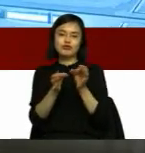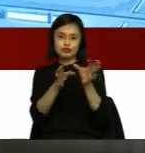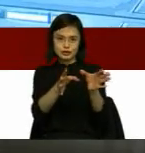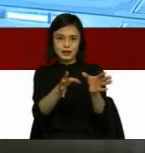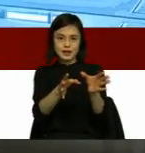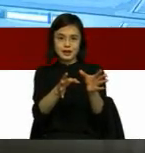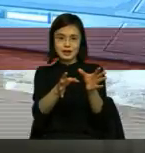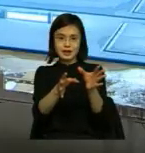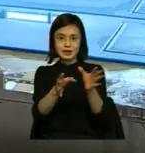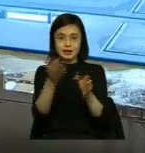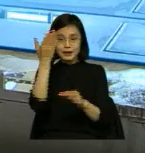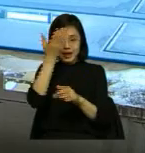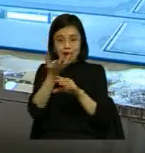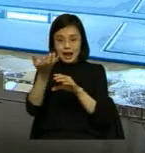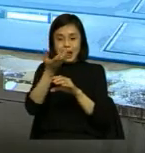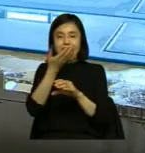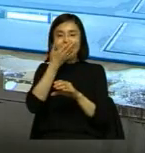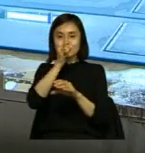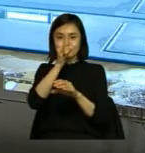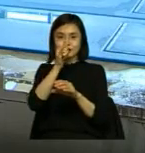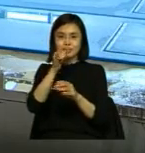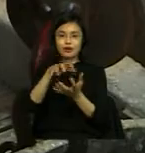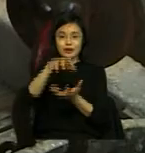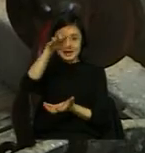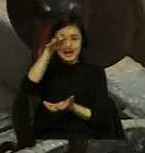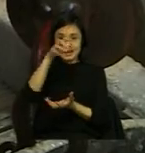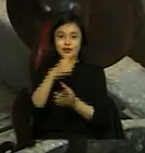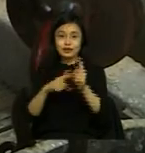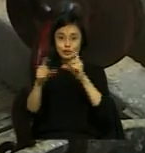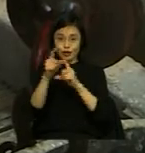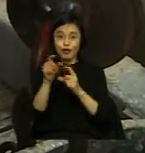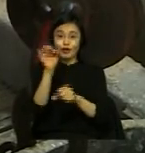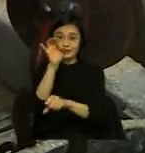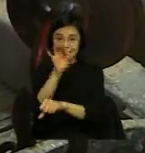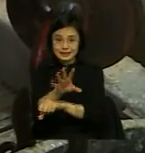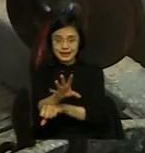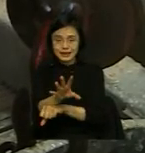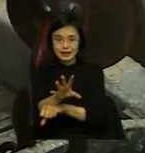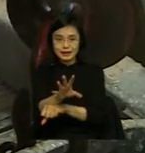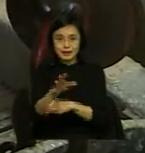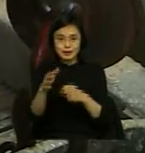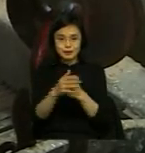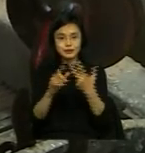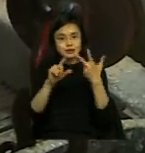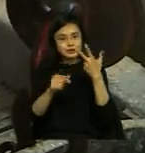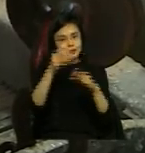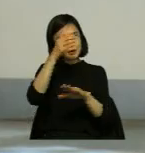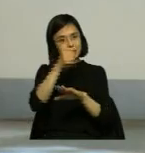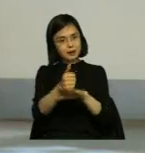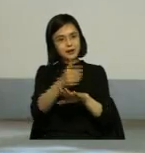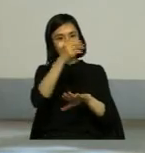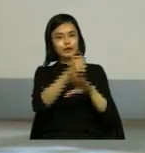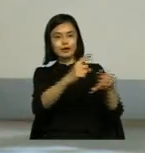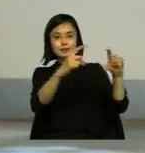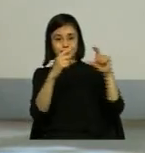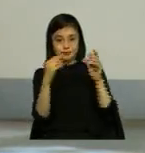했고 파주시는 지난 6월 다시 이의 신청한 결과 지난달 말 수용 결과를 통보받았습니다.